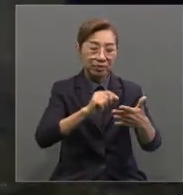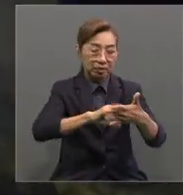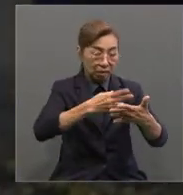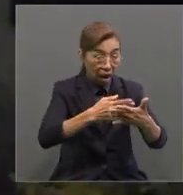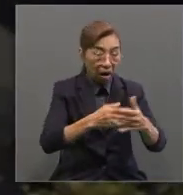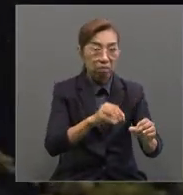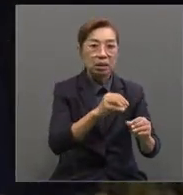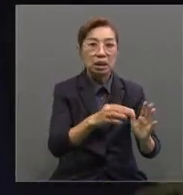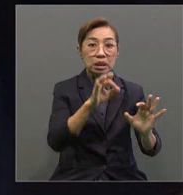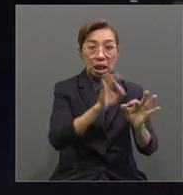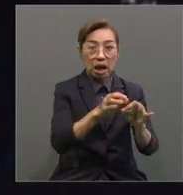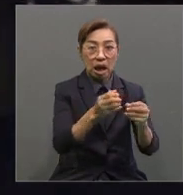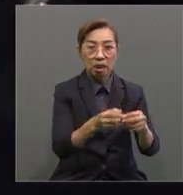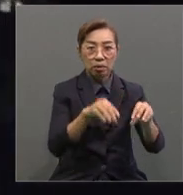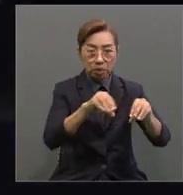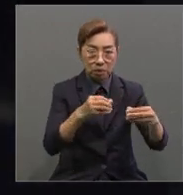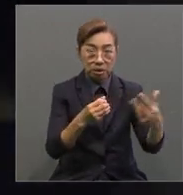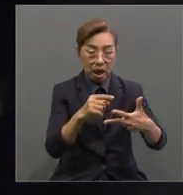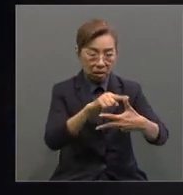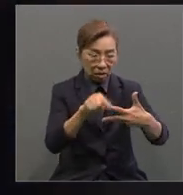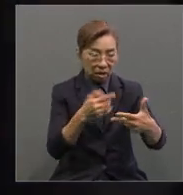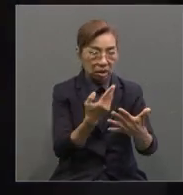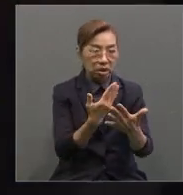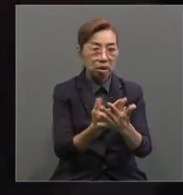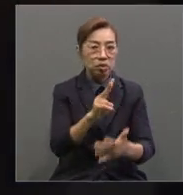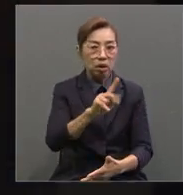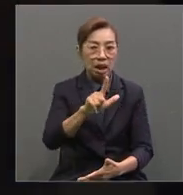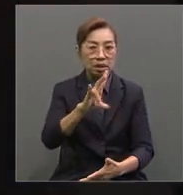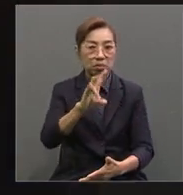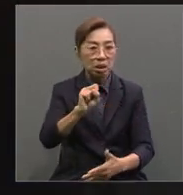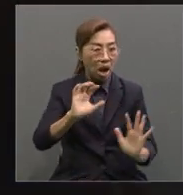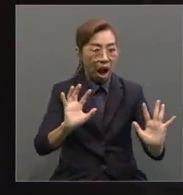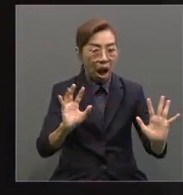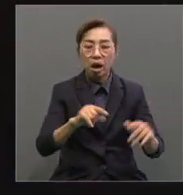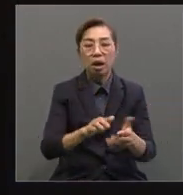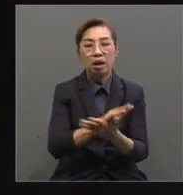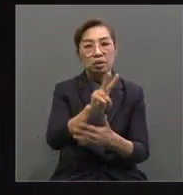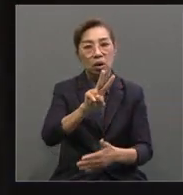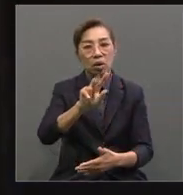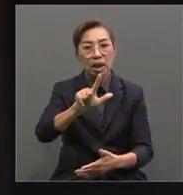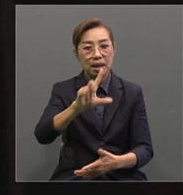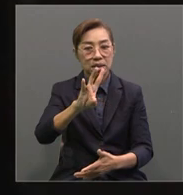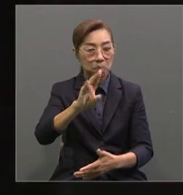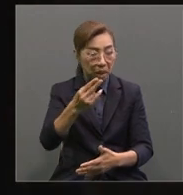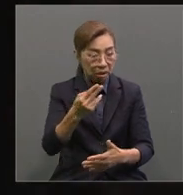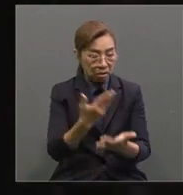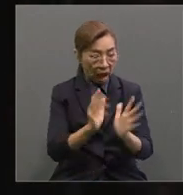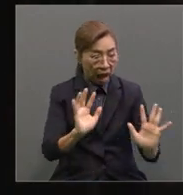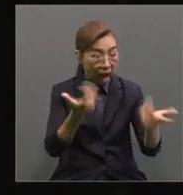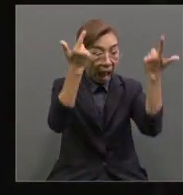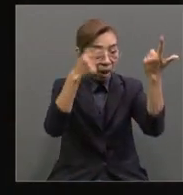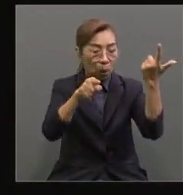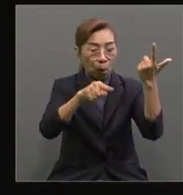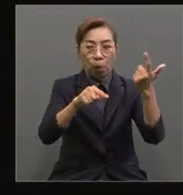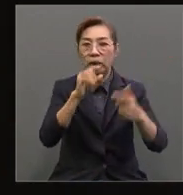บัญชีรวมๆกันเนี่ย 270,000บาทจึงได้เข้าแจ้งความอ่าผ่านระบบรับแจ้งออนไลน์นะ